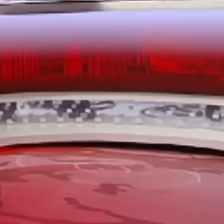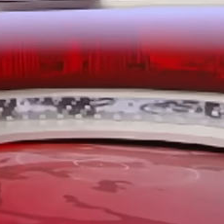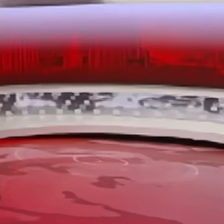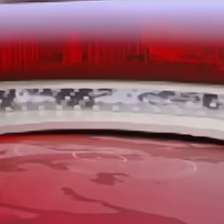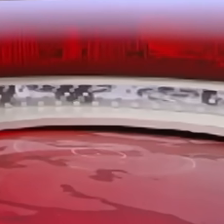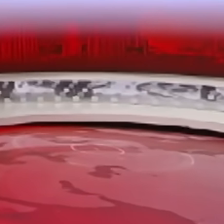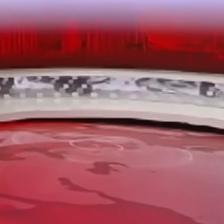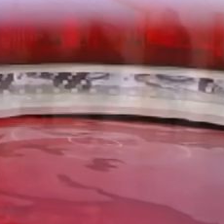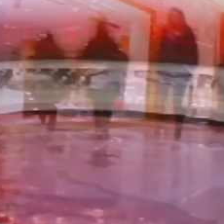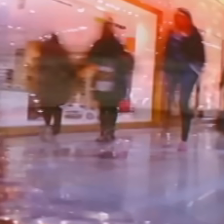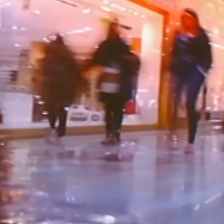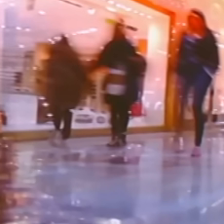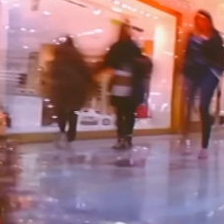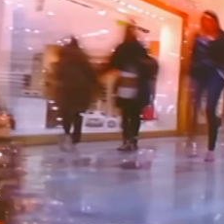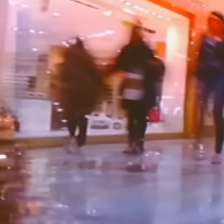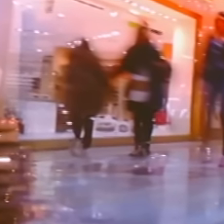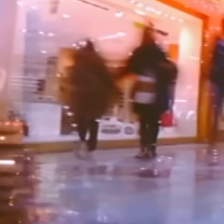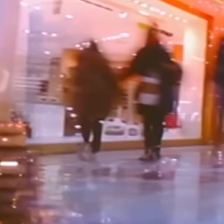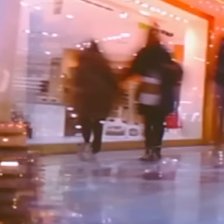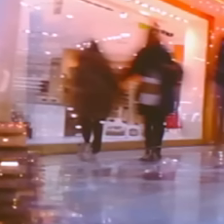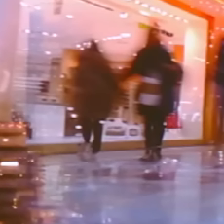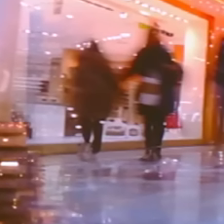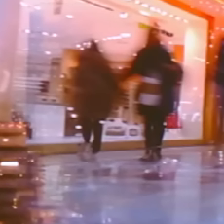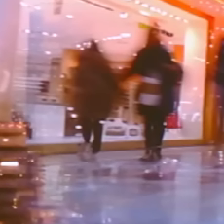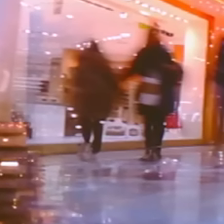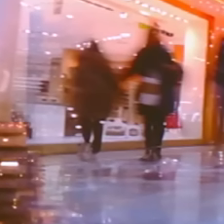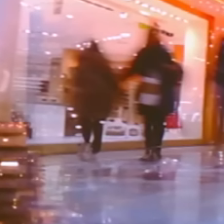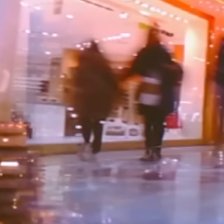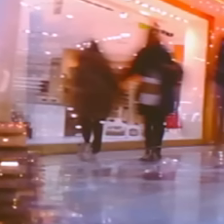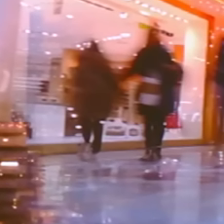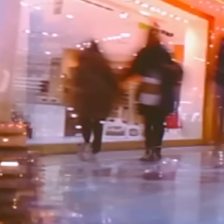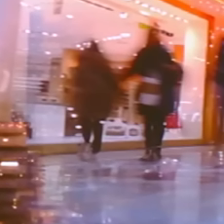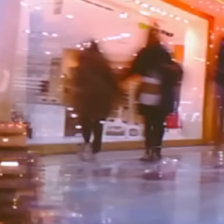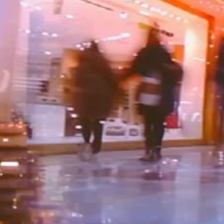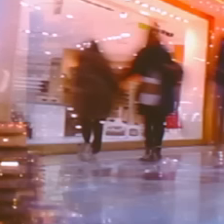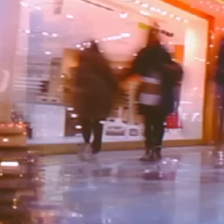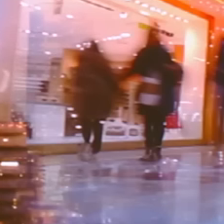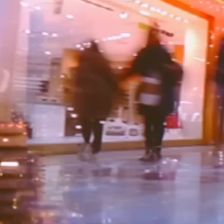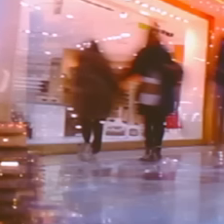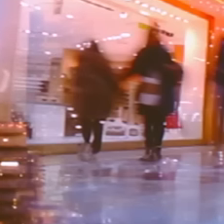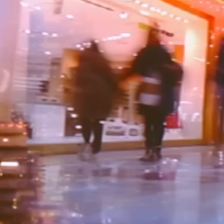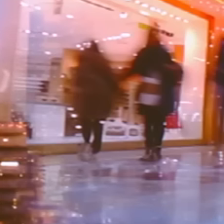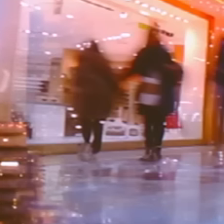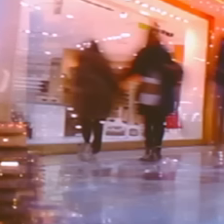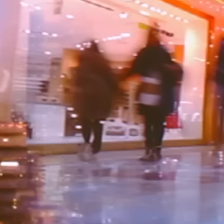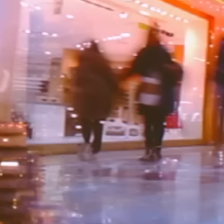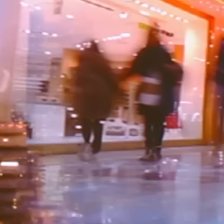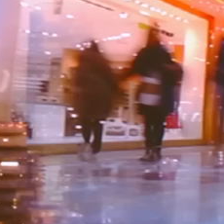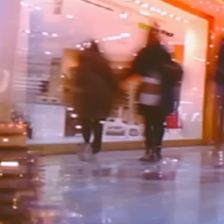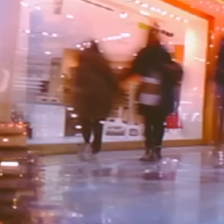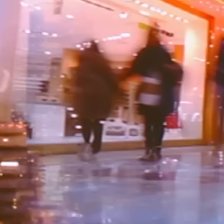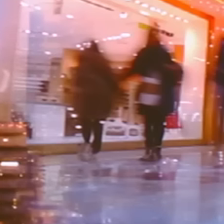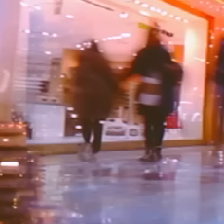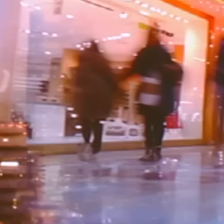สำหรับโครงการแจกเงินหมื่นฟื้นเศรษฐกิจนะครับก็มีการโอนเงิน 10,000บาทนะครับไปยังบัญชีของกลุ่มเปราะบางทาง